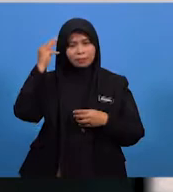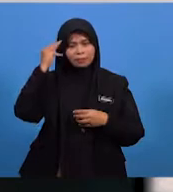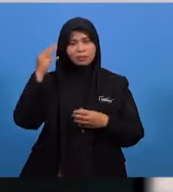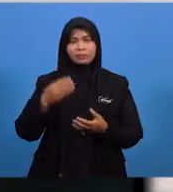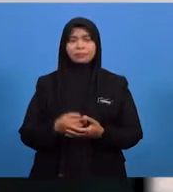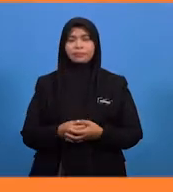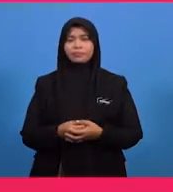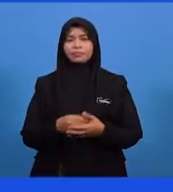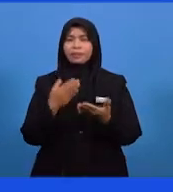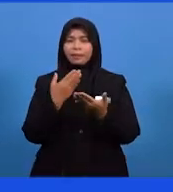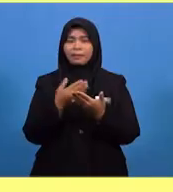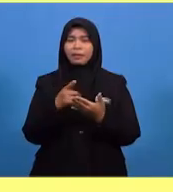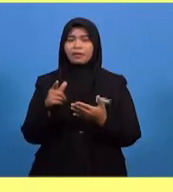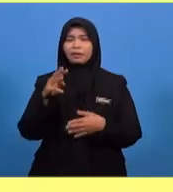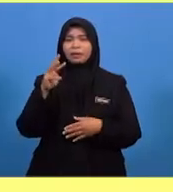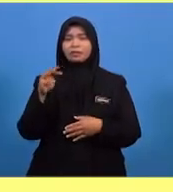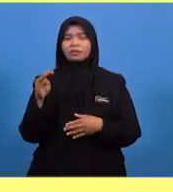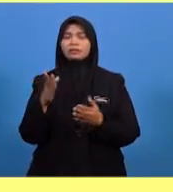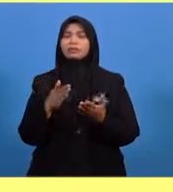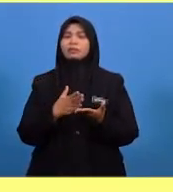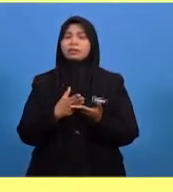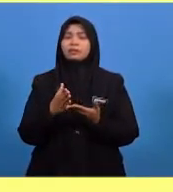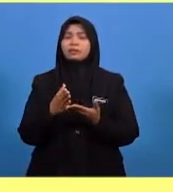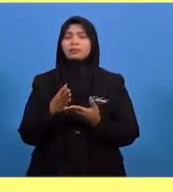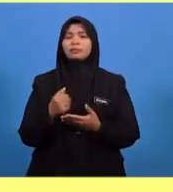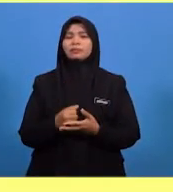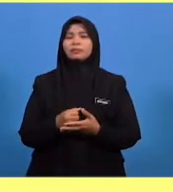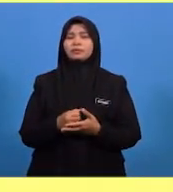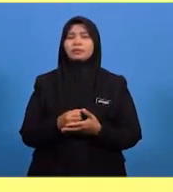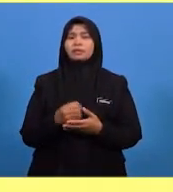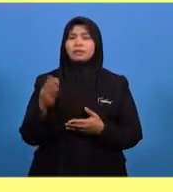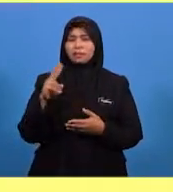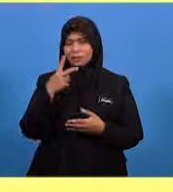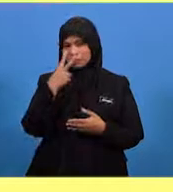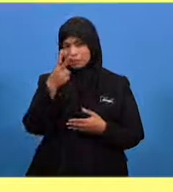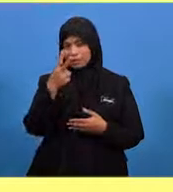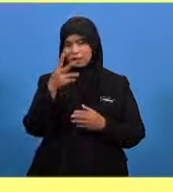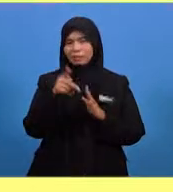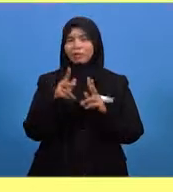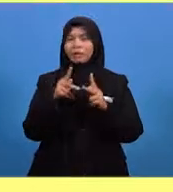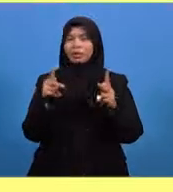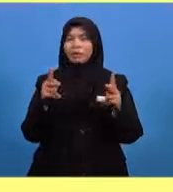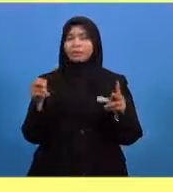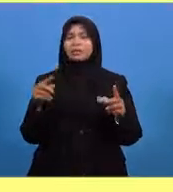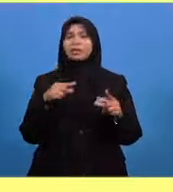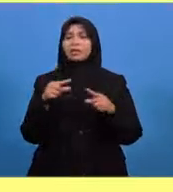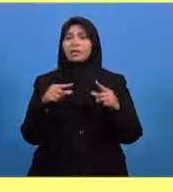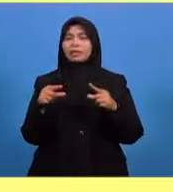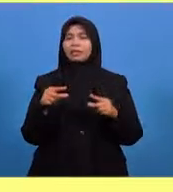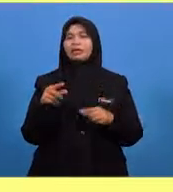Baiklah murid-murid seterusnya marilah kita lihat perkembangan